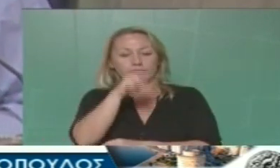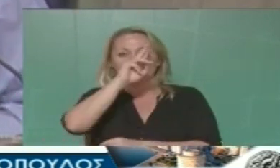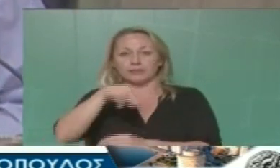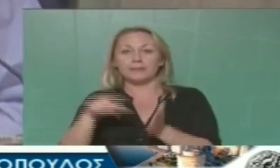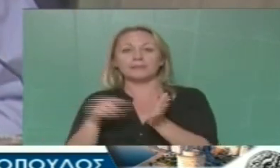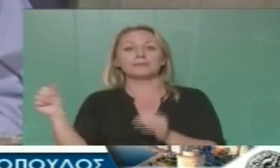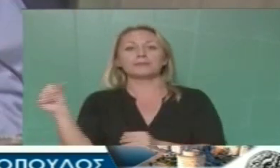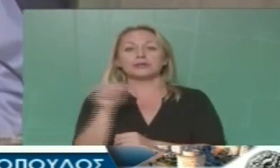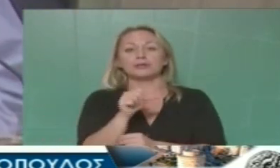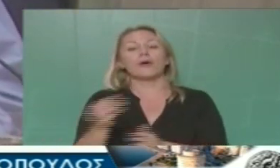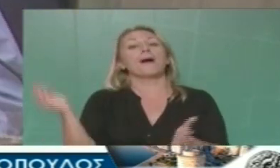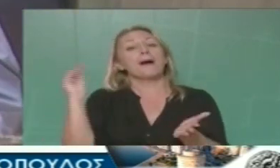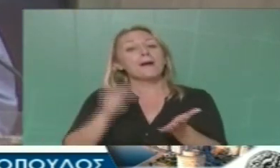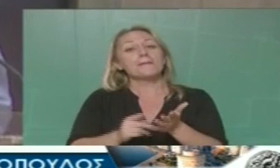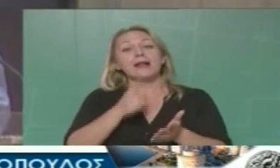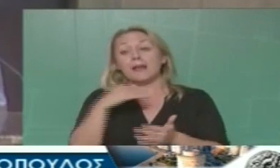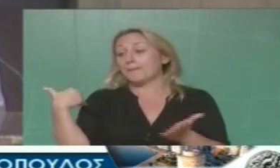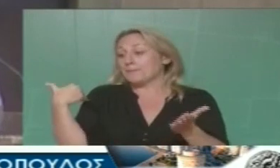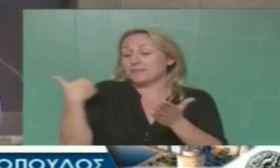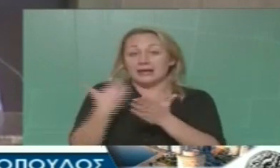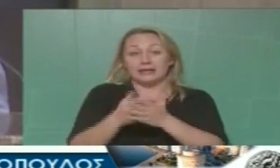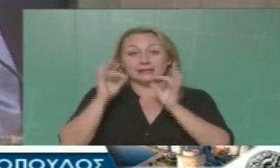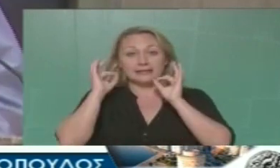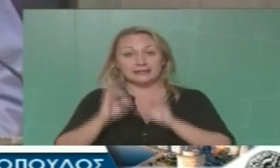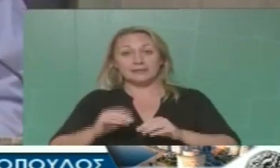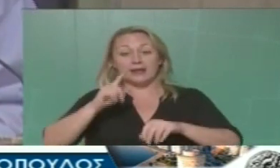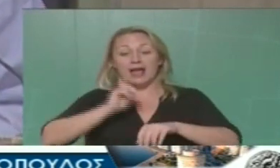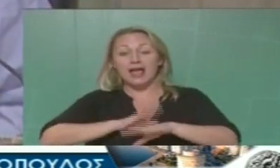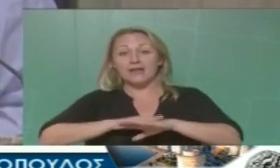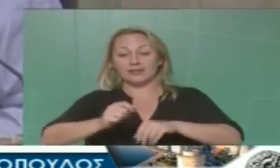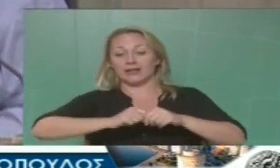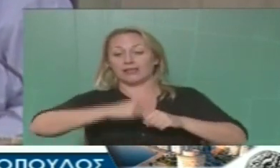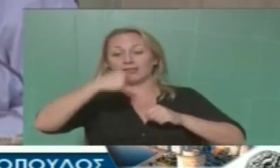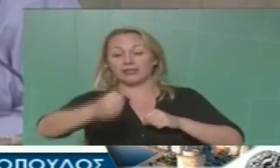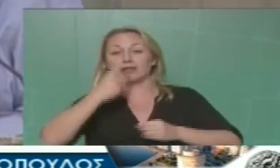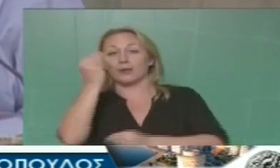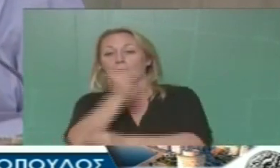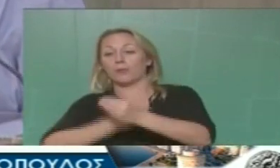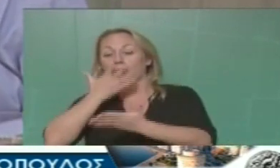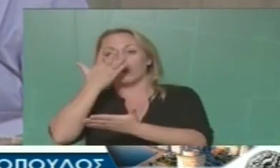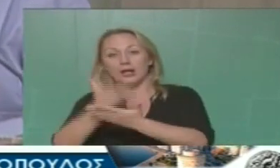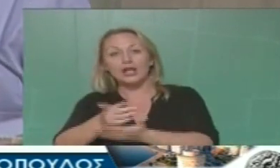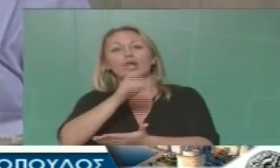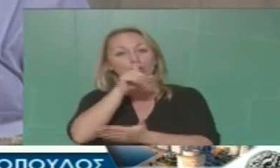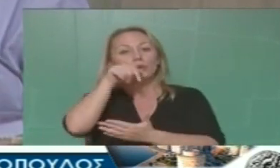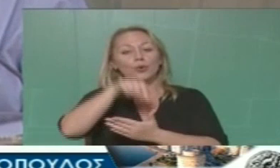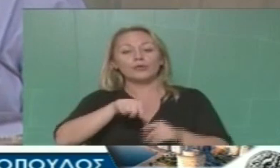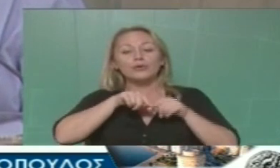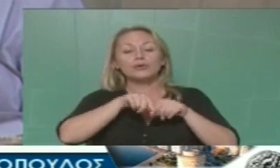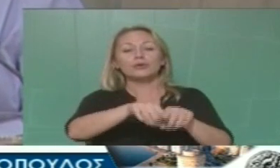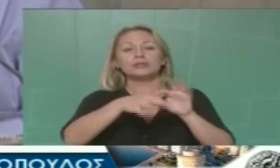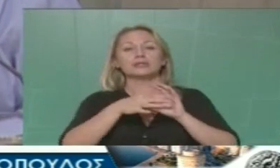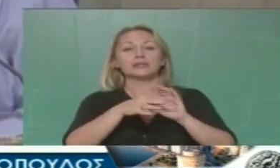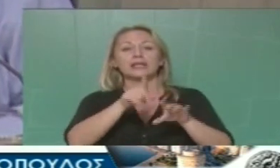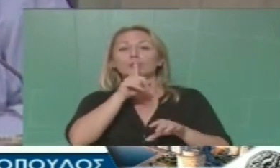μια ακόμη φορά δηλαδή, ό,τι μέχρι σήμερα καθυστέρησε και ακρίβαινε το μετρό, θα το καθυστερήσει και θα το ακριβήνει κι